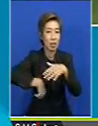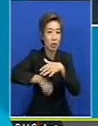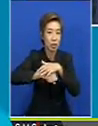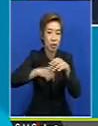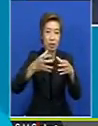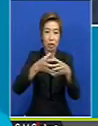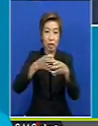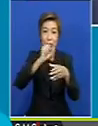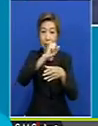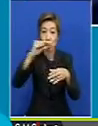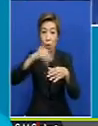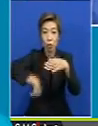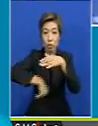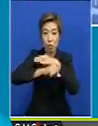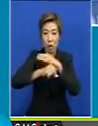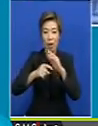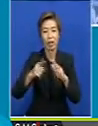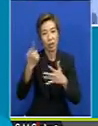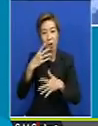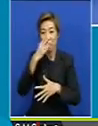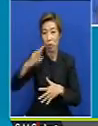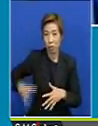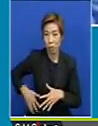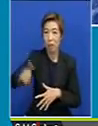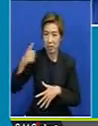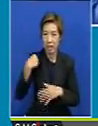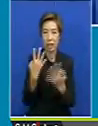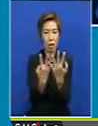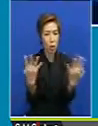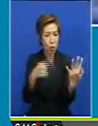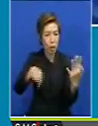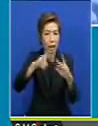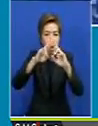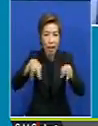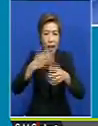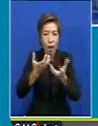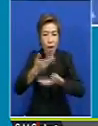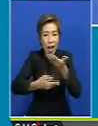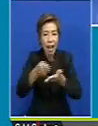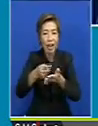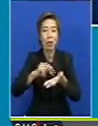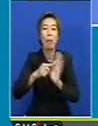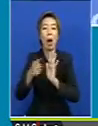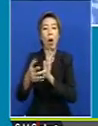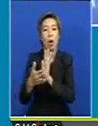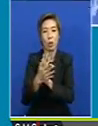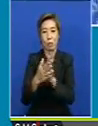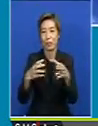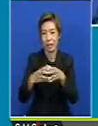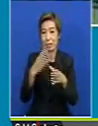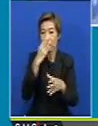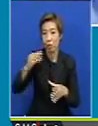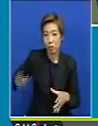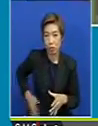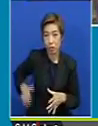กบ้านหรือว่ารั้วขายของอะไรพวกนี ้ครับ ก็คือจะบอกว่าเราคือเลสเตอร์ครับ แล้วต